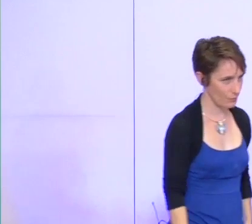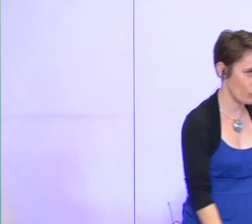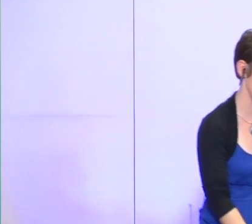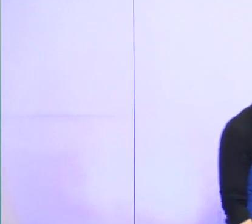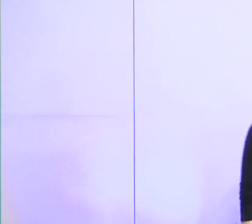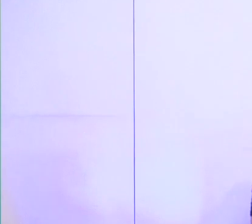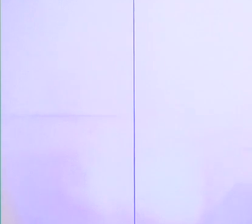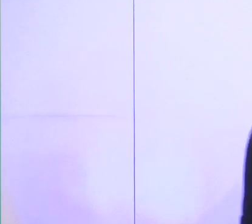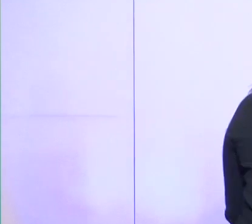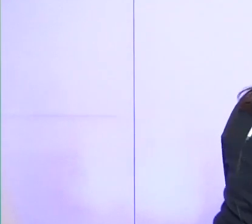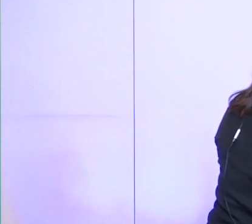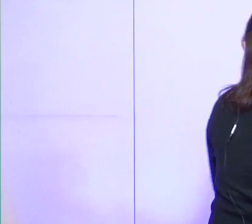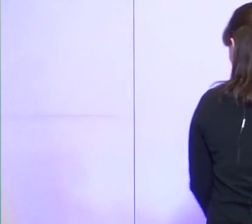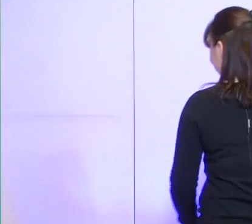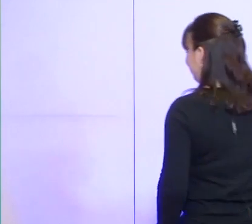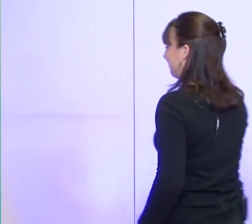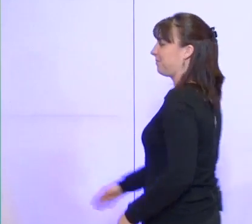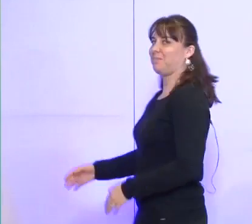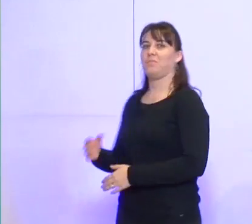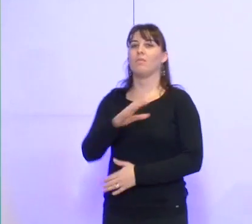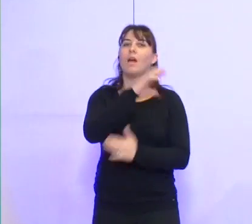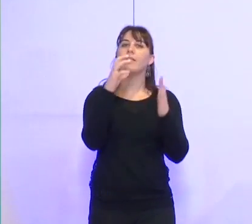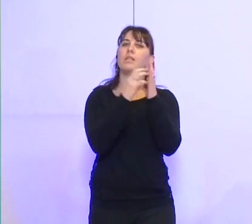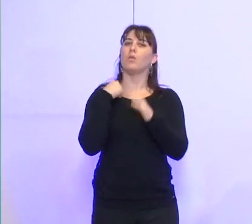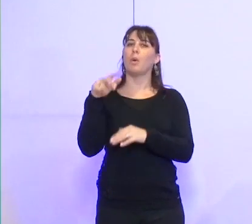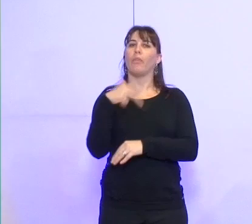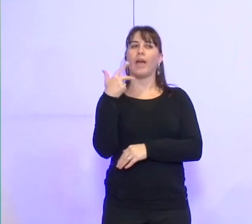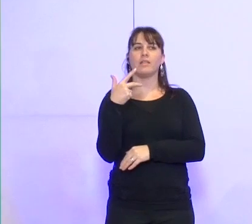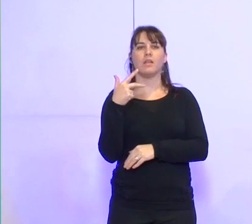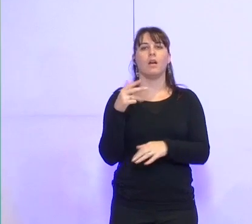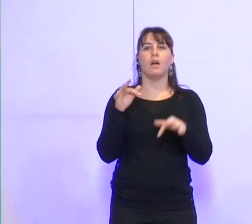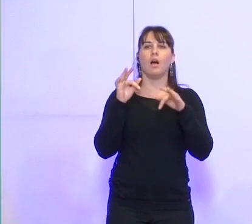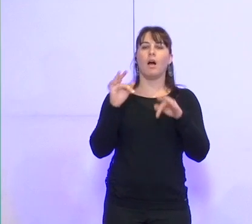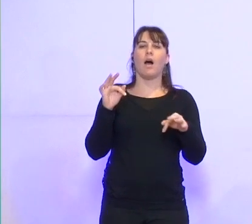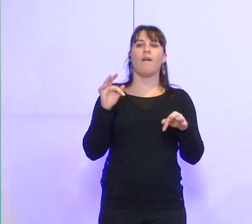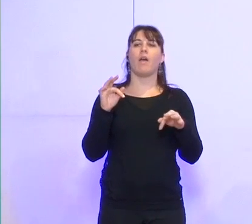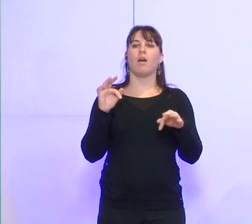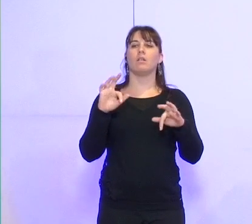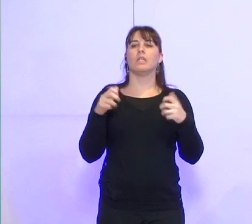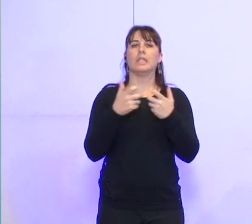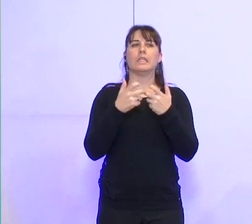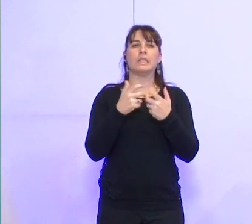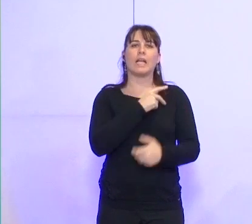adoptée. Délibération 13, c'est des validations de charges foncières pour l'opération Châtelet.